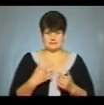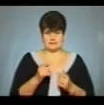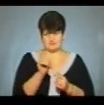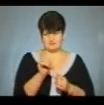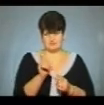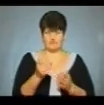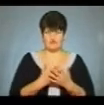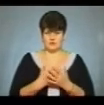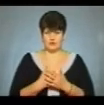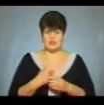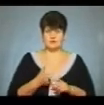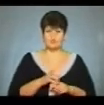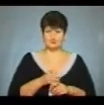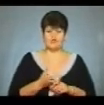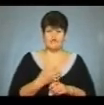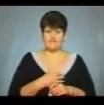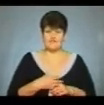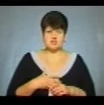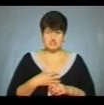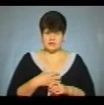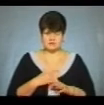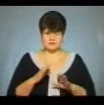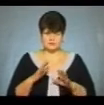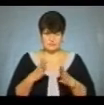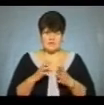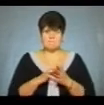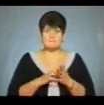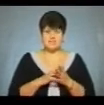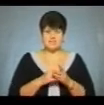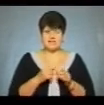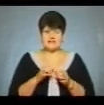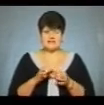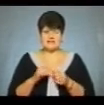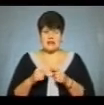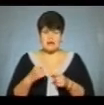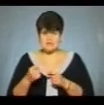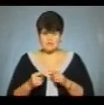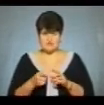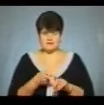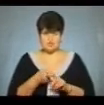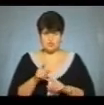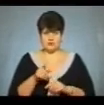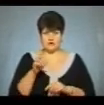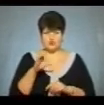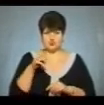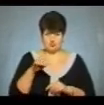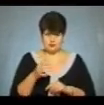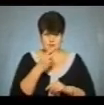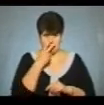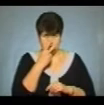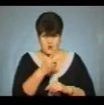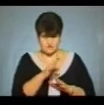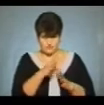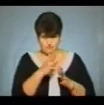був дуже важливим прецедентом цей причинно-наслідковий зв'язок. Стус бачить певну подію, емоційно на